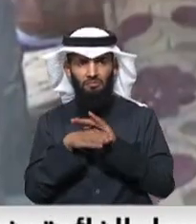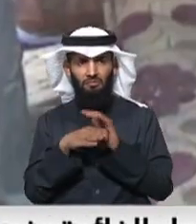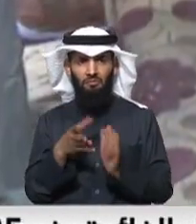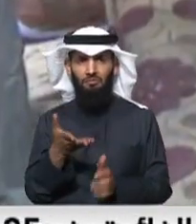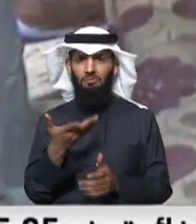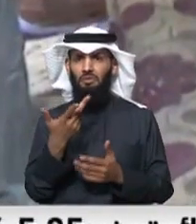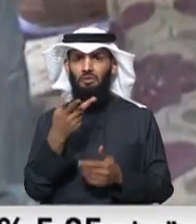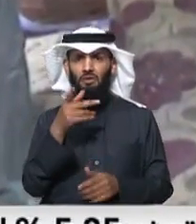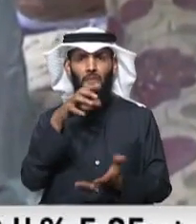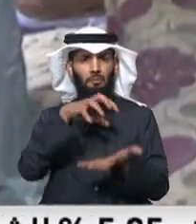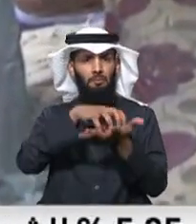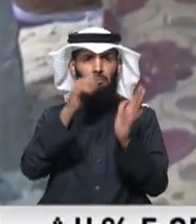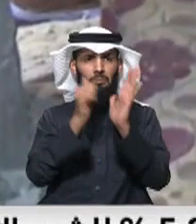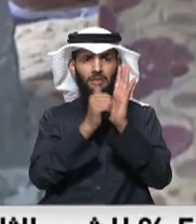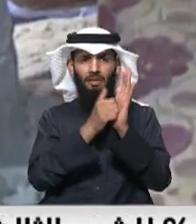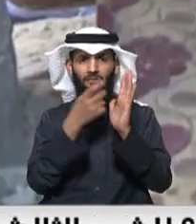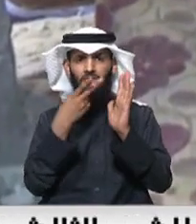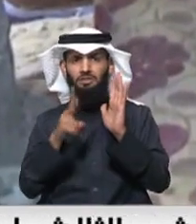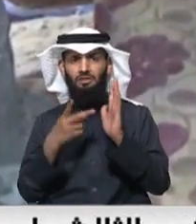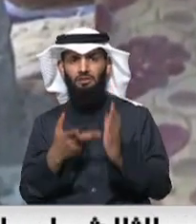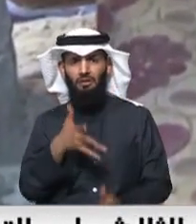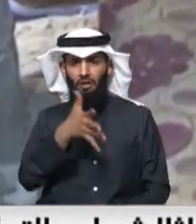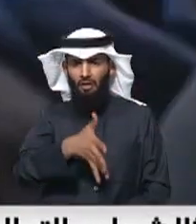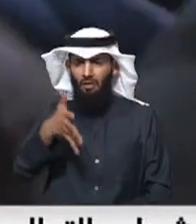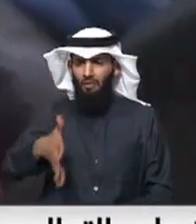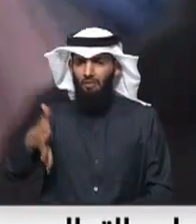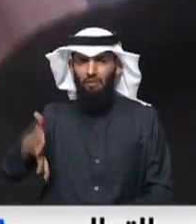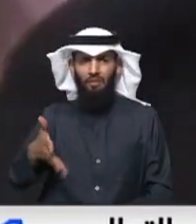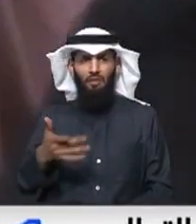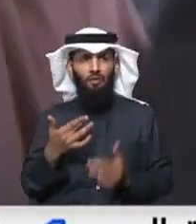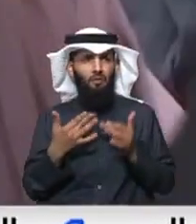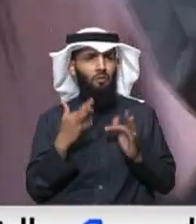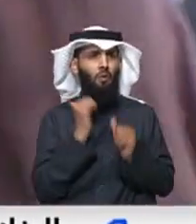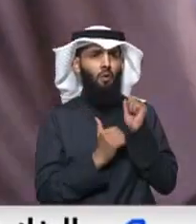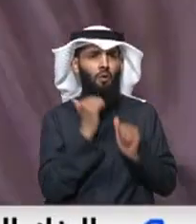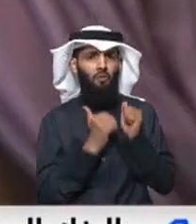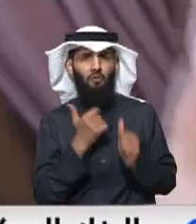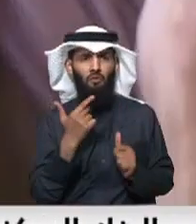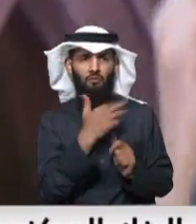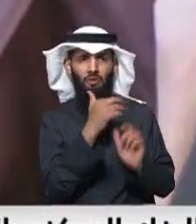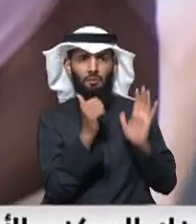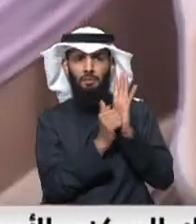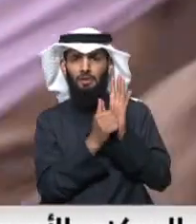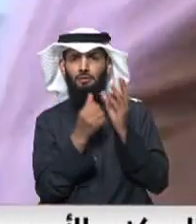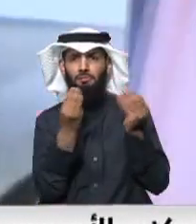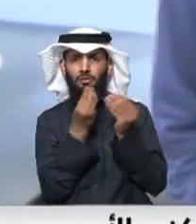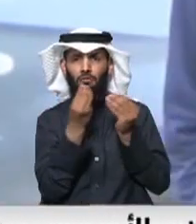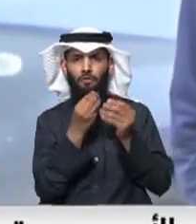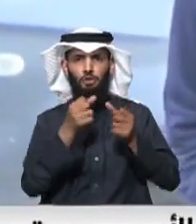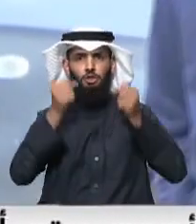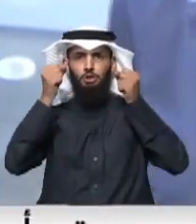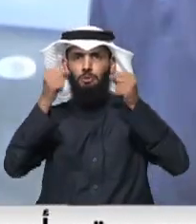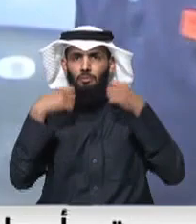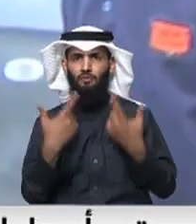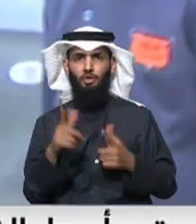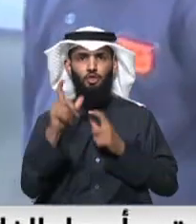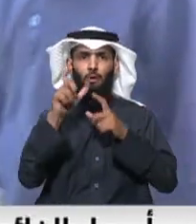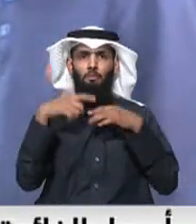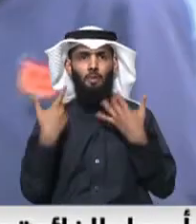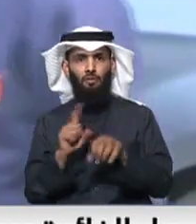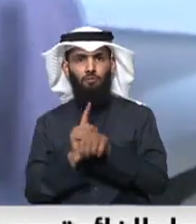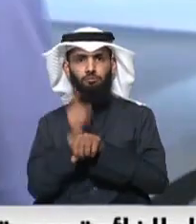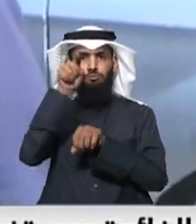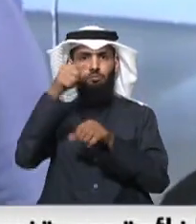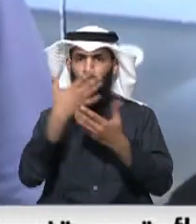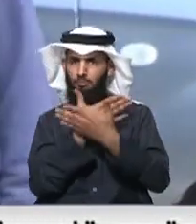يمكن 20 نازح، قاعدين أطفال صغار نازحين كلهم قاعدين في بيت، ولا في مقاومين ولا في صواريخ ولا في حاجة، ما